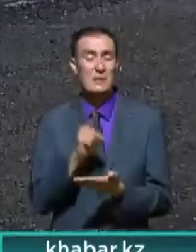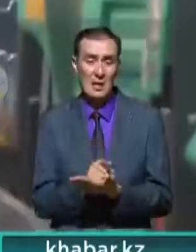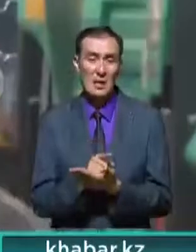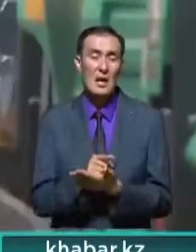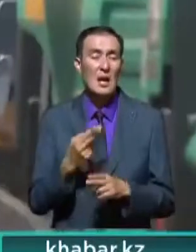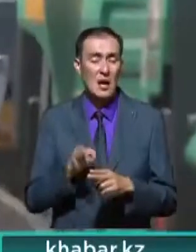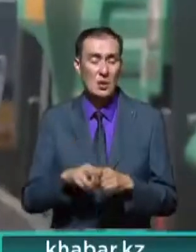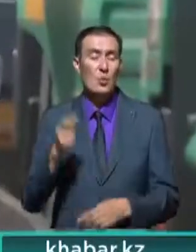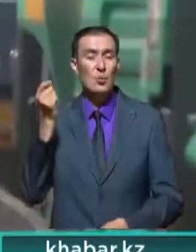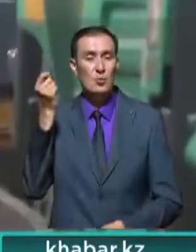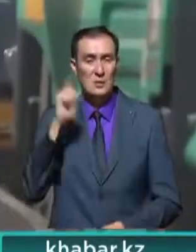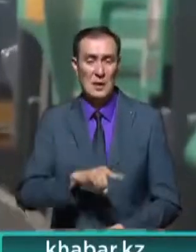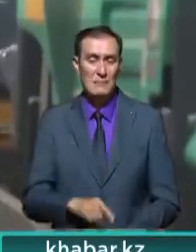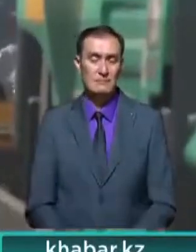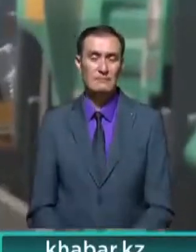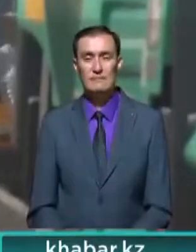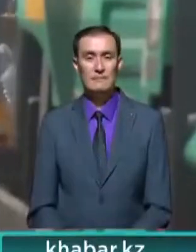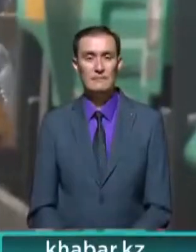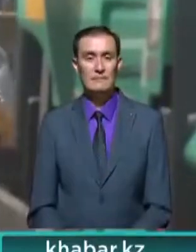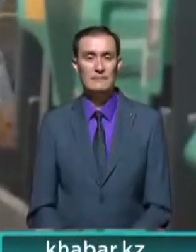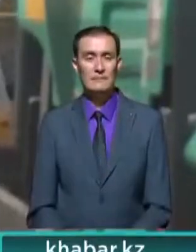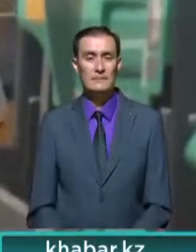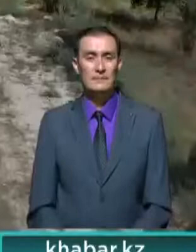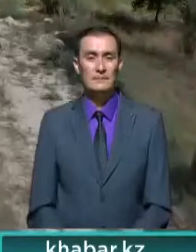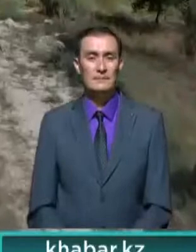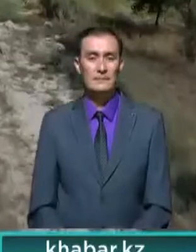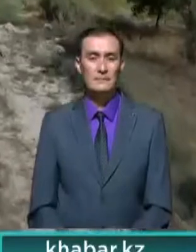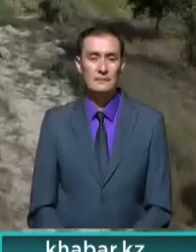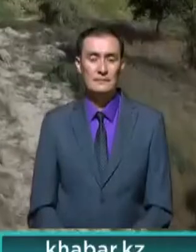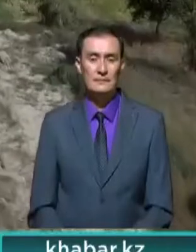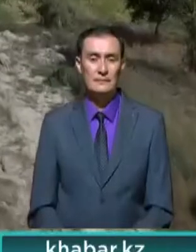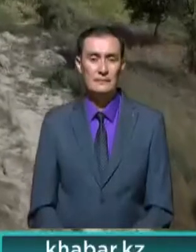когда-нибудь узнаем. Евгений Дубинский, Аманжол Байгазин, Наурызбай Курмангазы. Итоги дня.